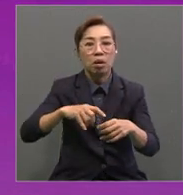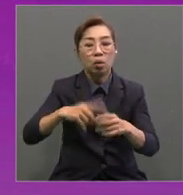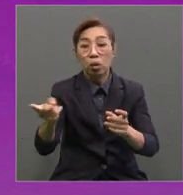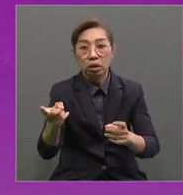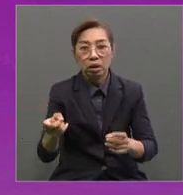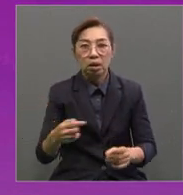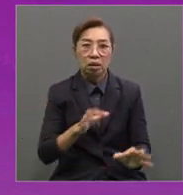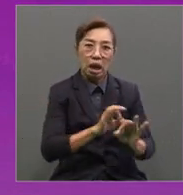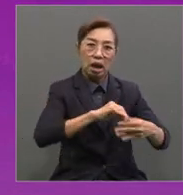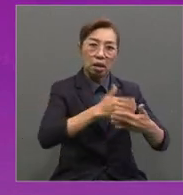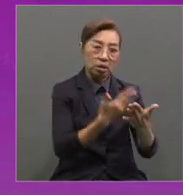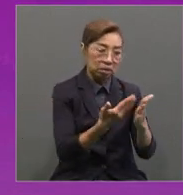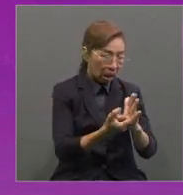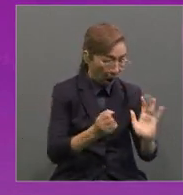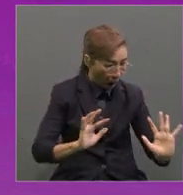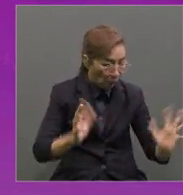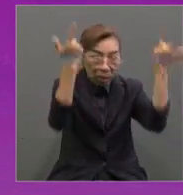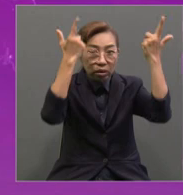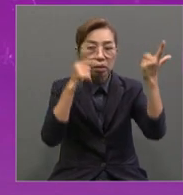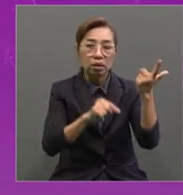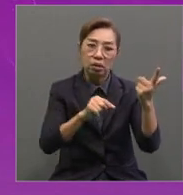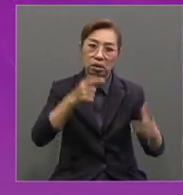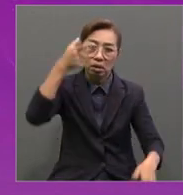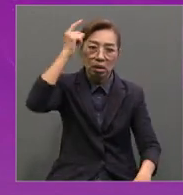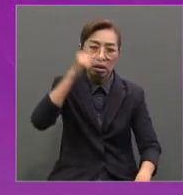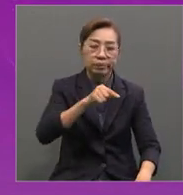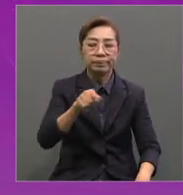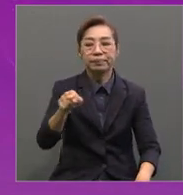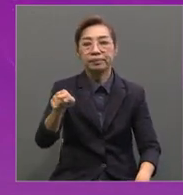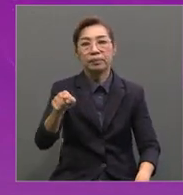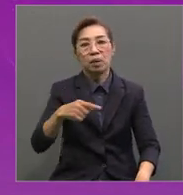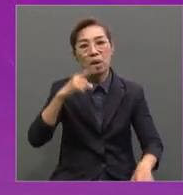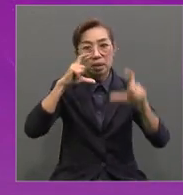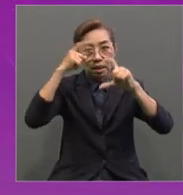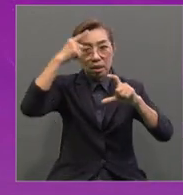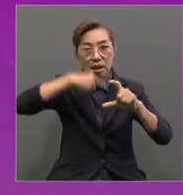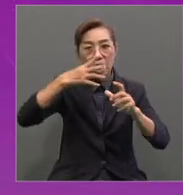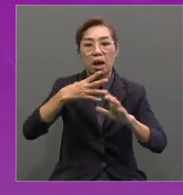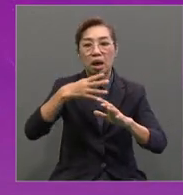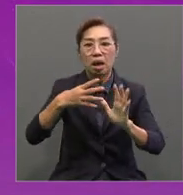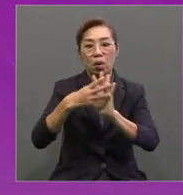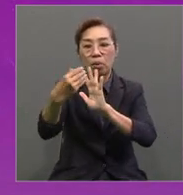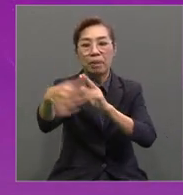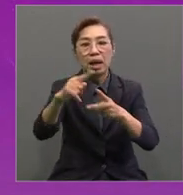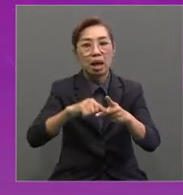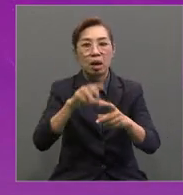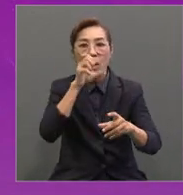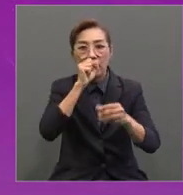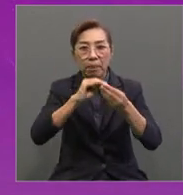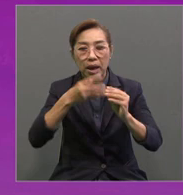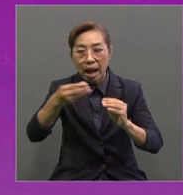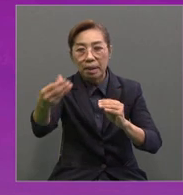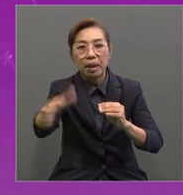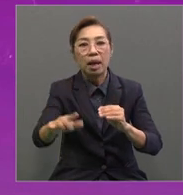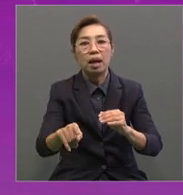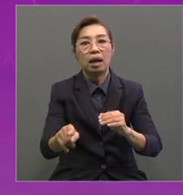เงินน่ะอยู่ดีๆมันหายไปจากบัญชีได้ยังไงก็ไม่รู้อ้าวก็นี่ไงสแกนใบหน้ารหัสผ่านก็ให้ถูกมยสแกนใบหน้า